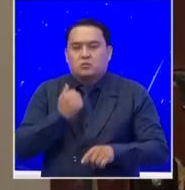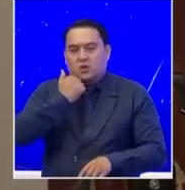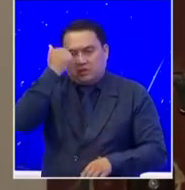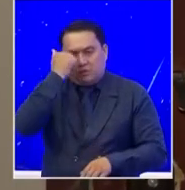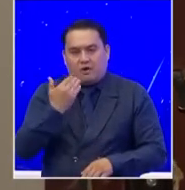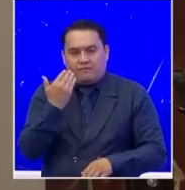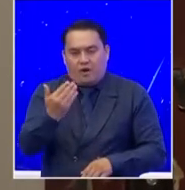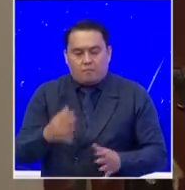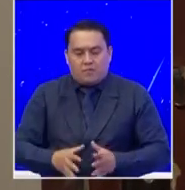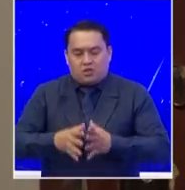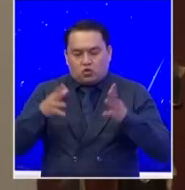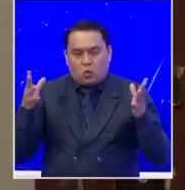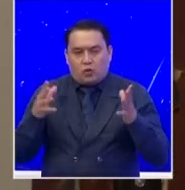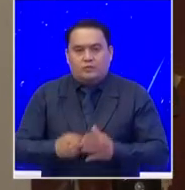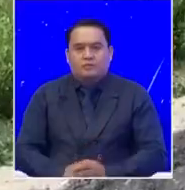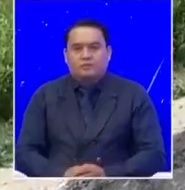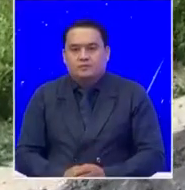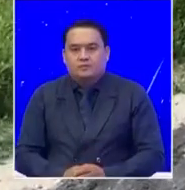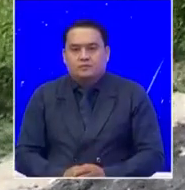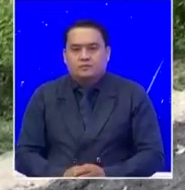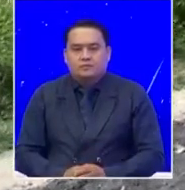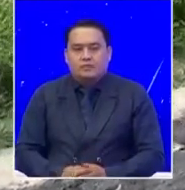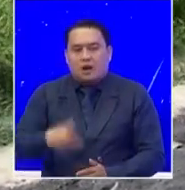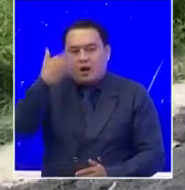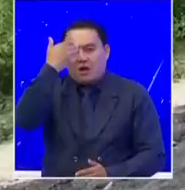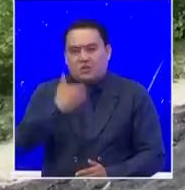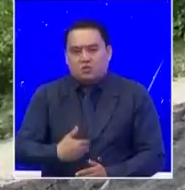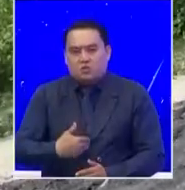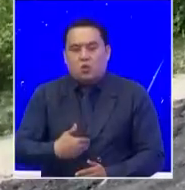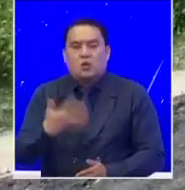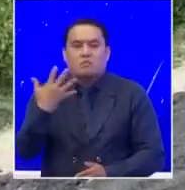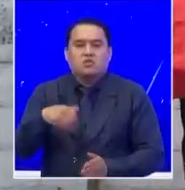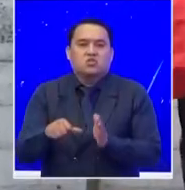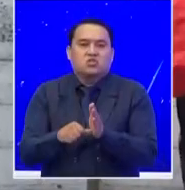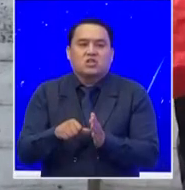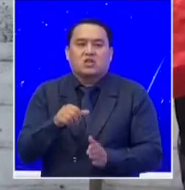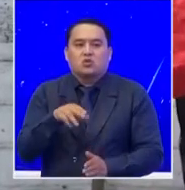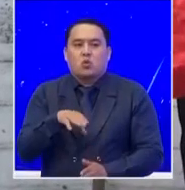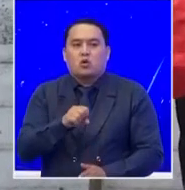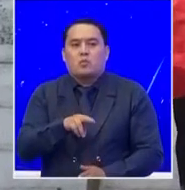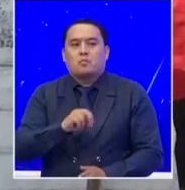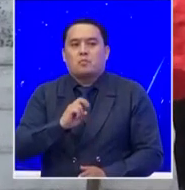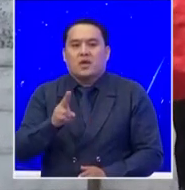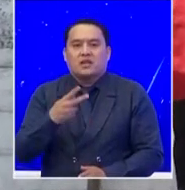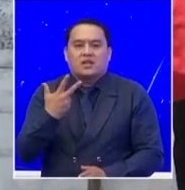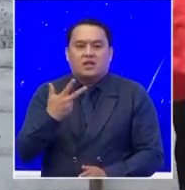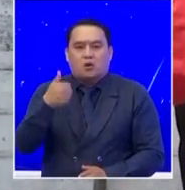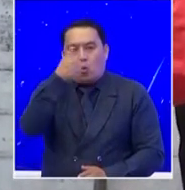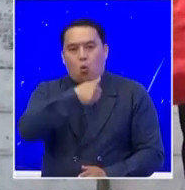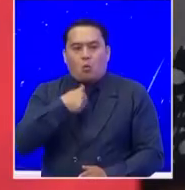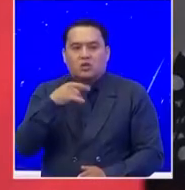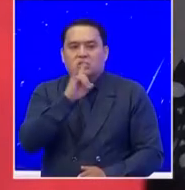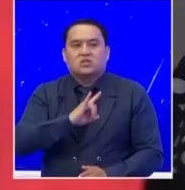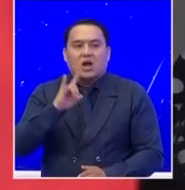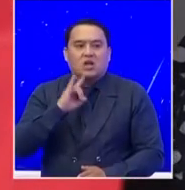спасибо большое, огромное. Дай Бог вам здоровья. Инсульт приковал коляске 56-летнюю Толкынбек Турганову 3 года назад. Женщина